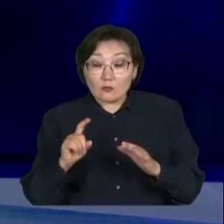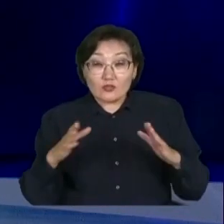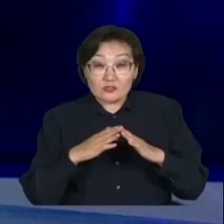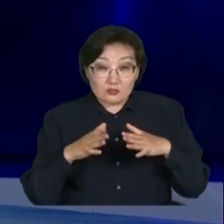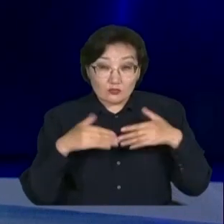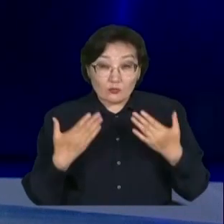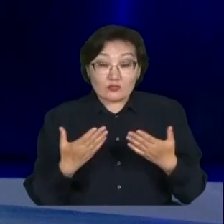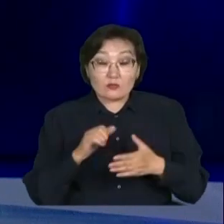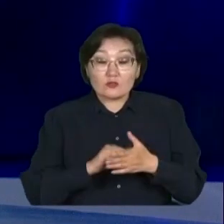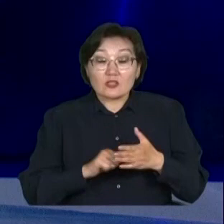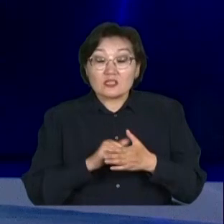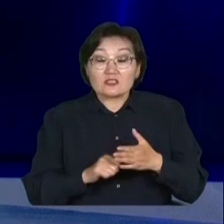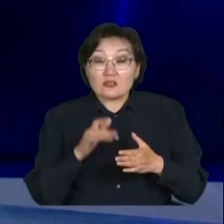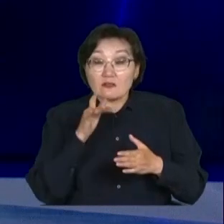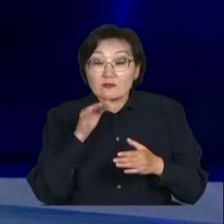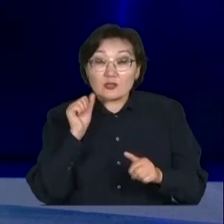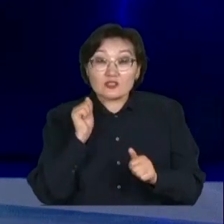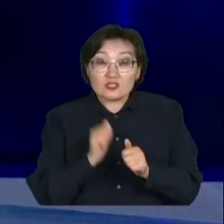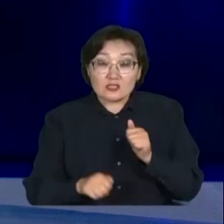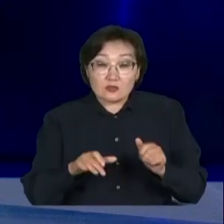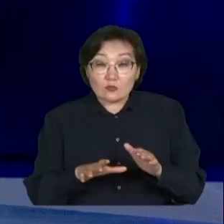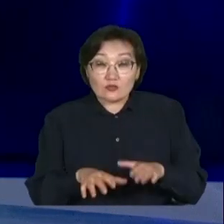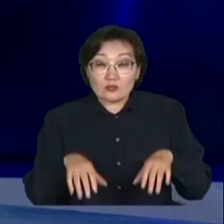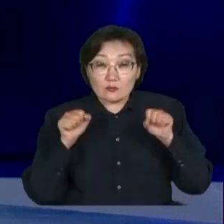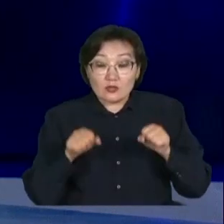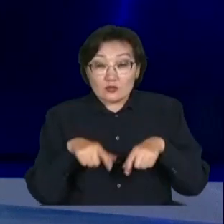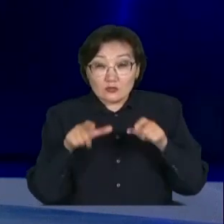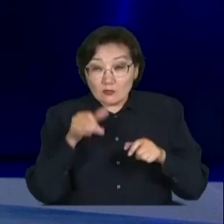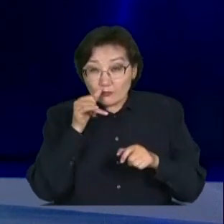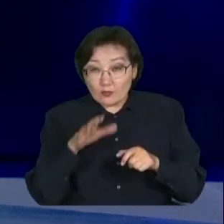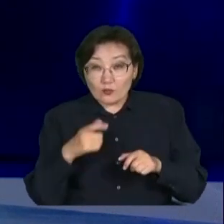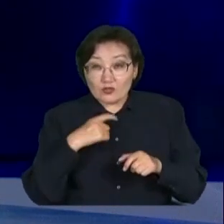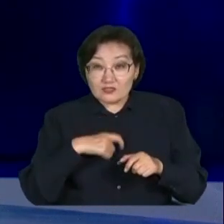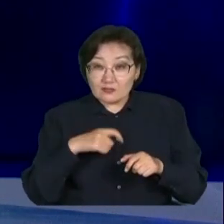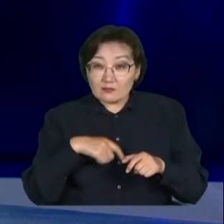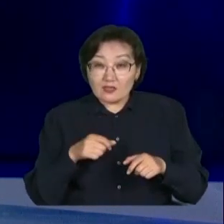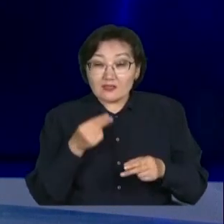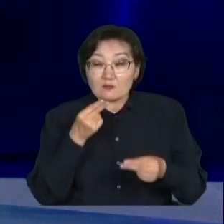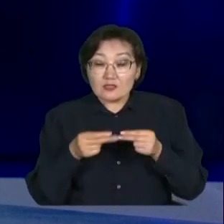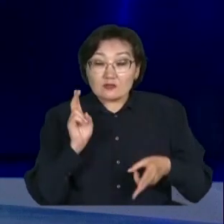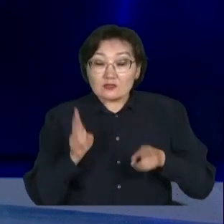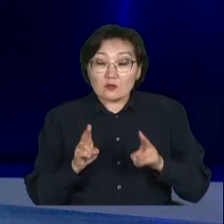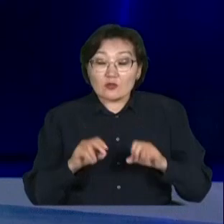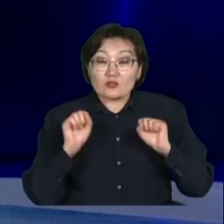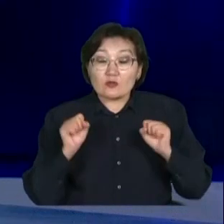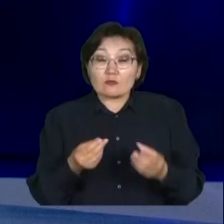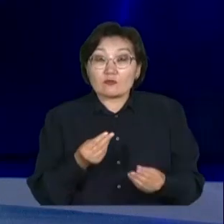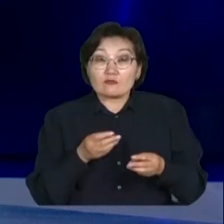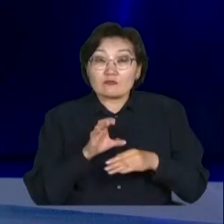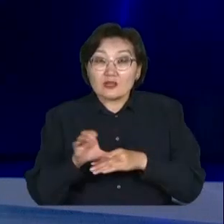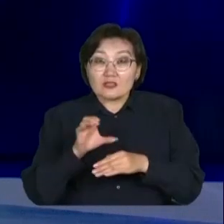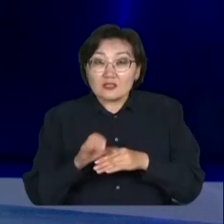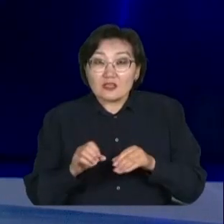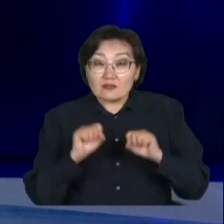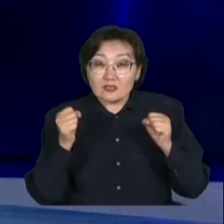нет из-за чего во время частых отключений люди не могут даже приготовить себе еду а продукты из холодильника у них сразу попадают в